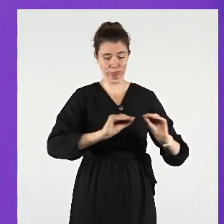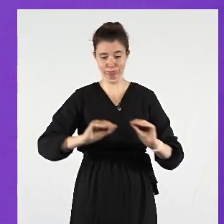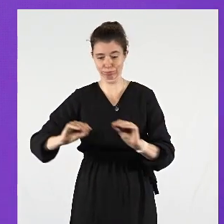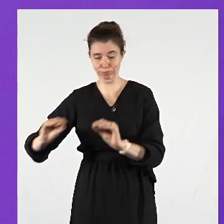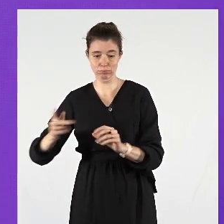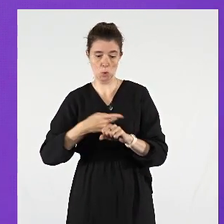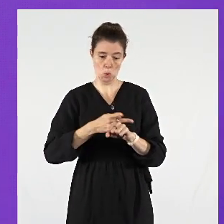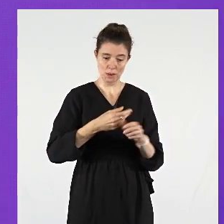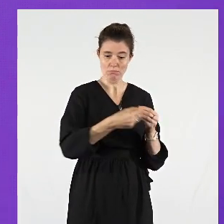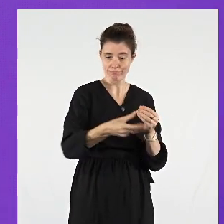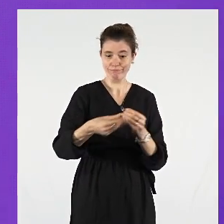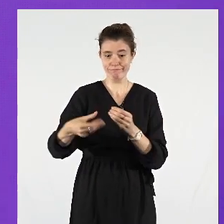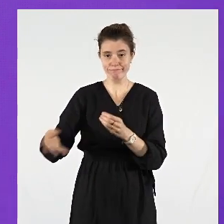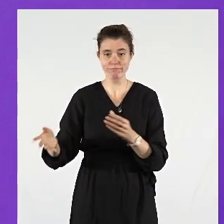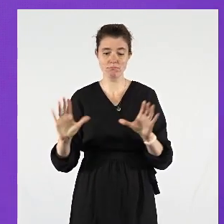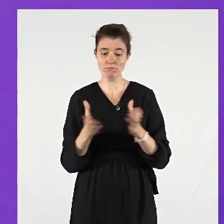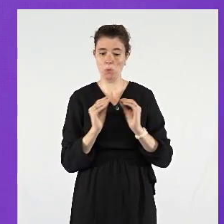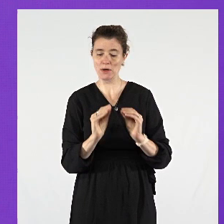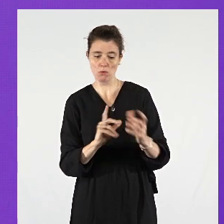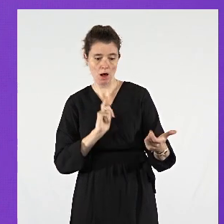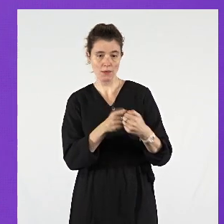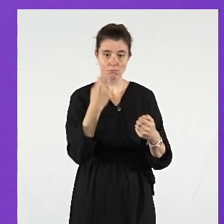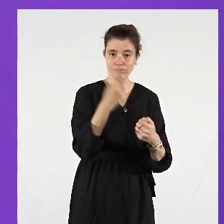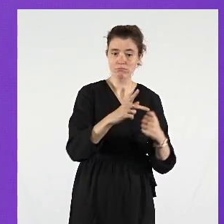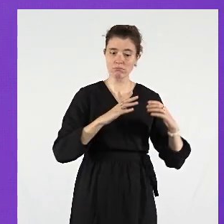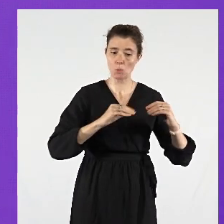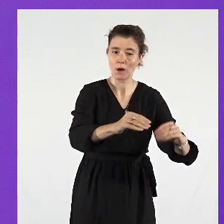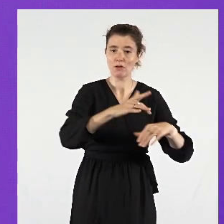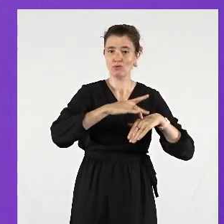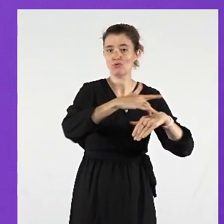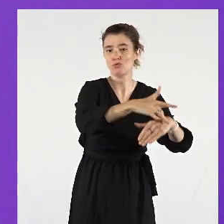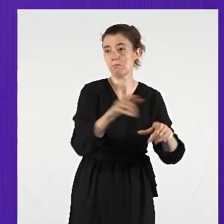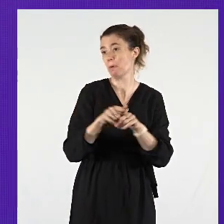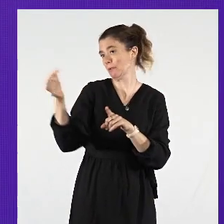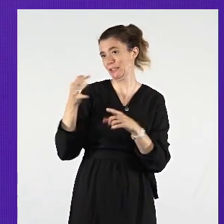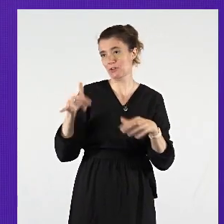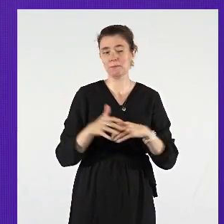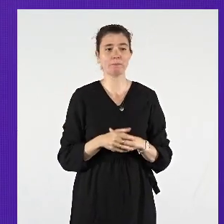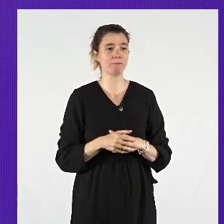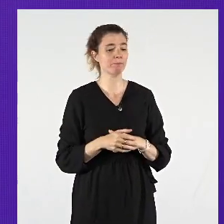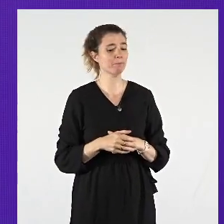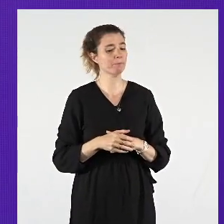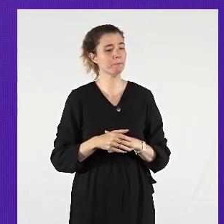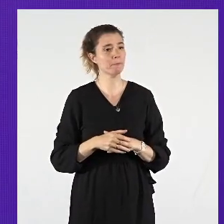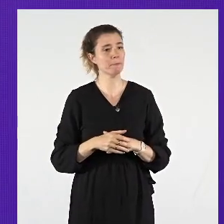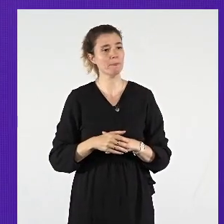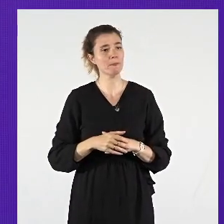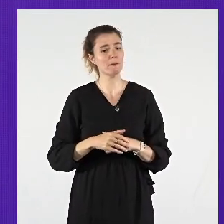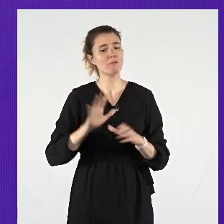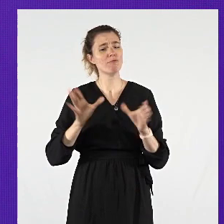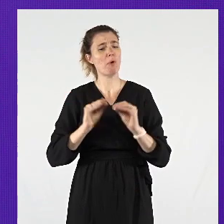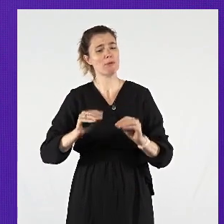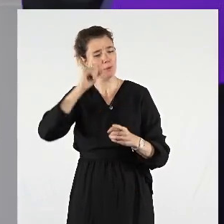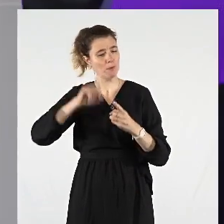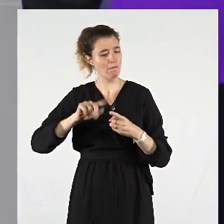avec des formations qui se veulent au plus proche effectivement de la réalité concrète du terrain, comme le disait David Cos. Sujet qu'on va aborder la formation dans quelques minutes, et on va regarder